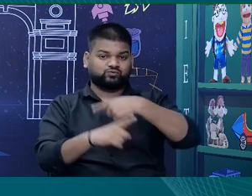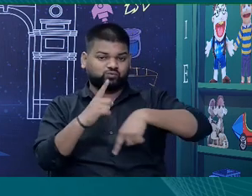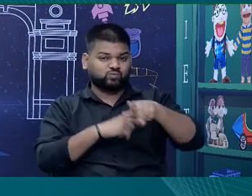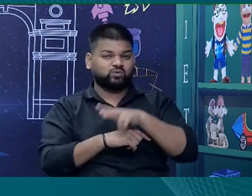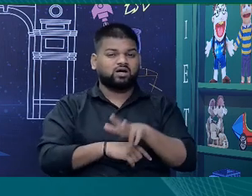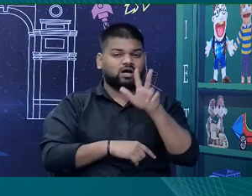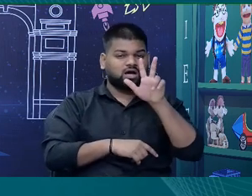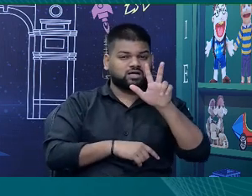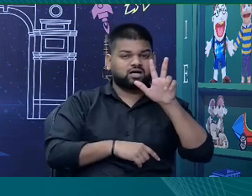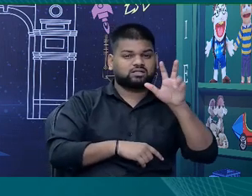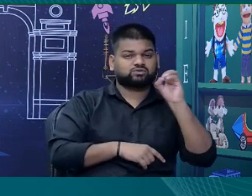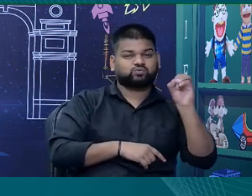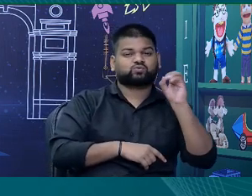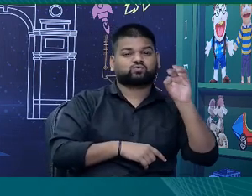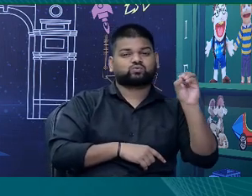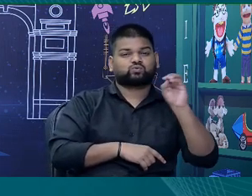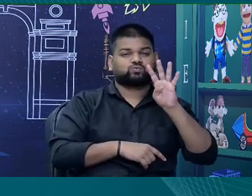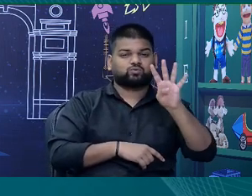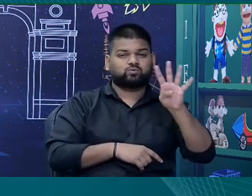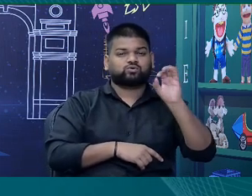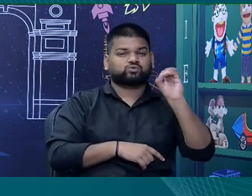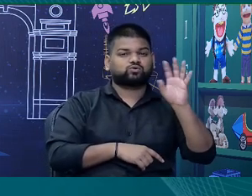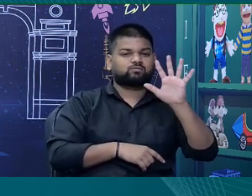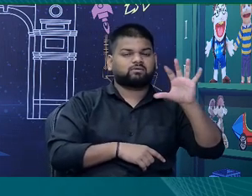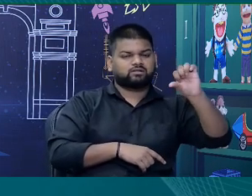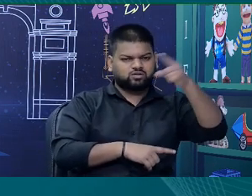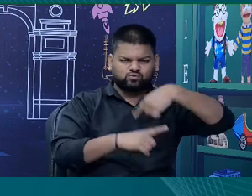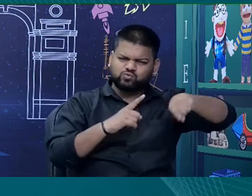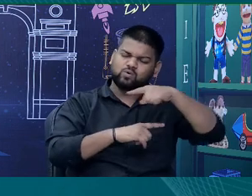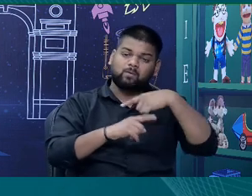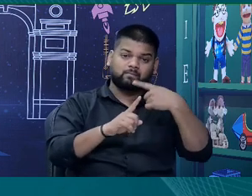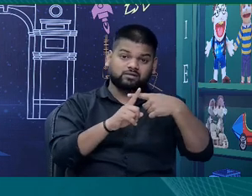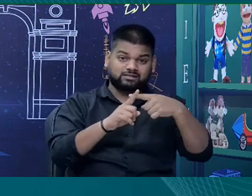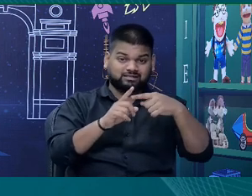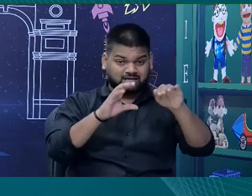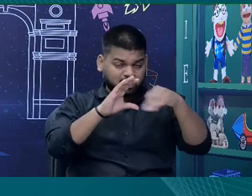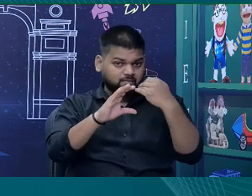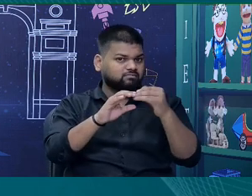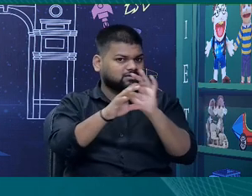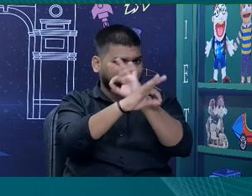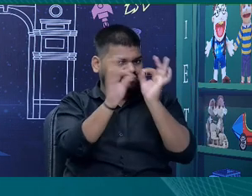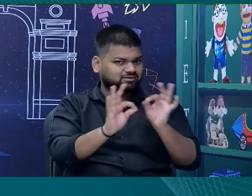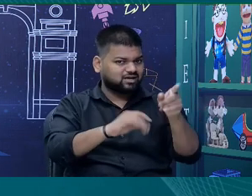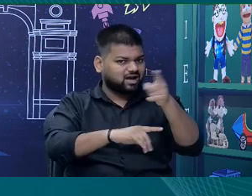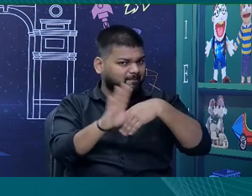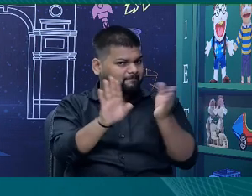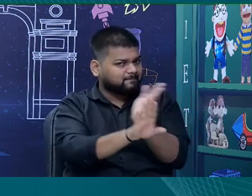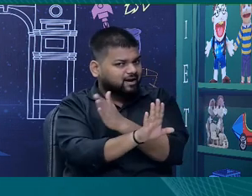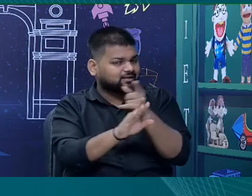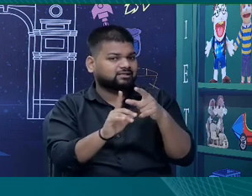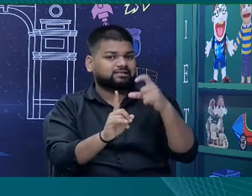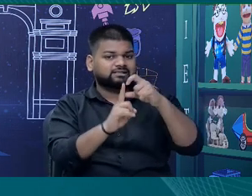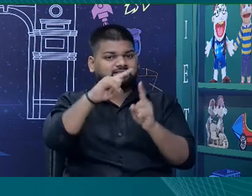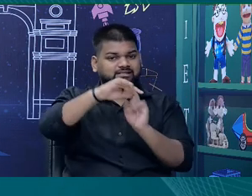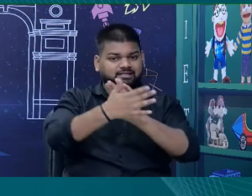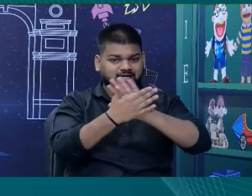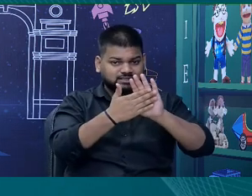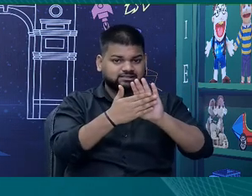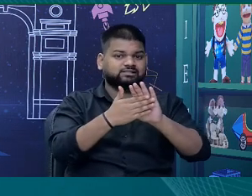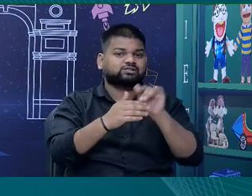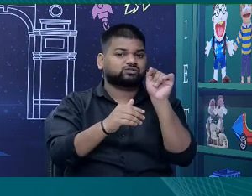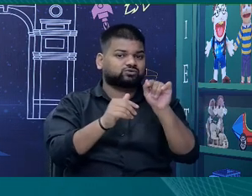इस पर भी आप अपनी क्वेरीज या प्रतिक्रियाएं हम तक पोस्ट कर सकते हैं ईमेल एड्रेस भी आपको हमने बता रखा है जो है डीटीएच